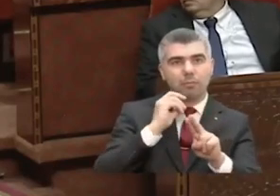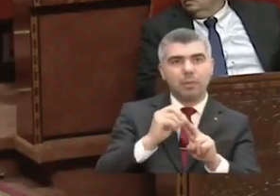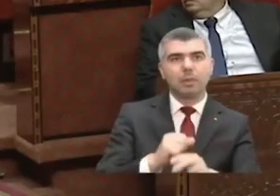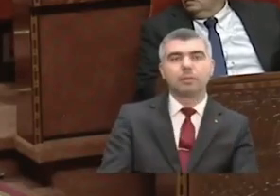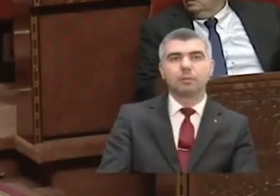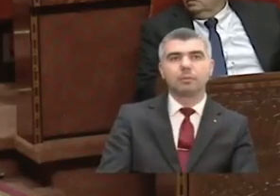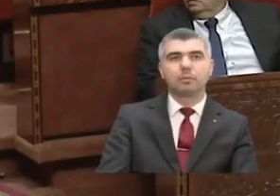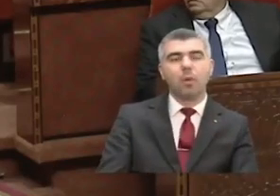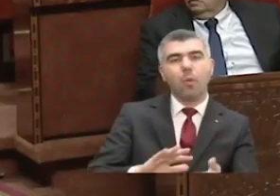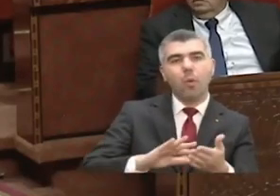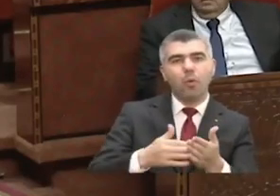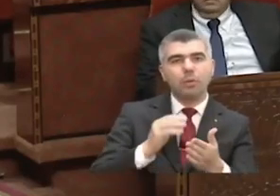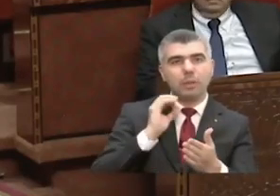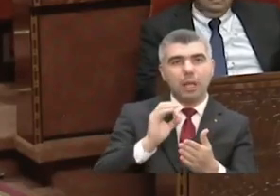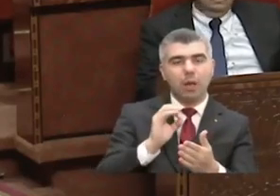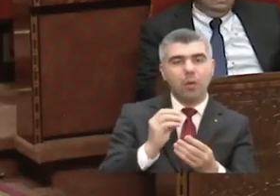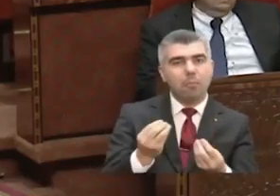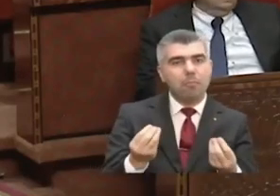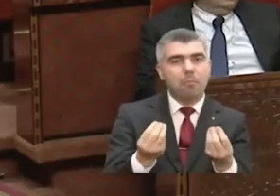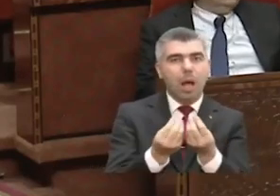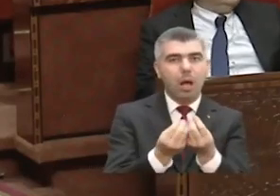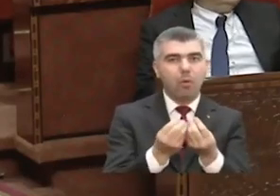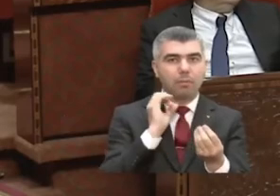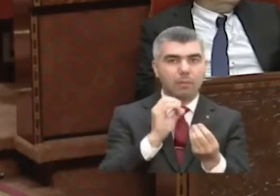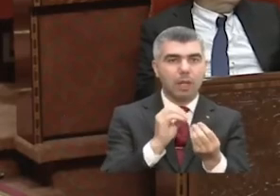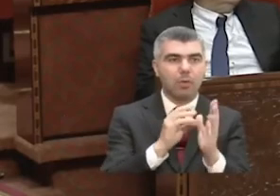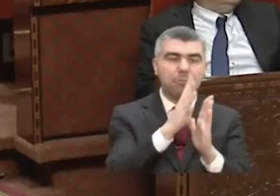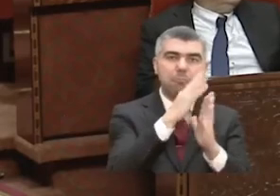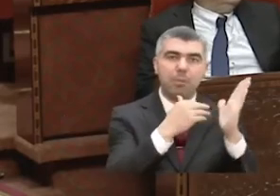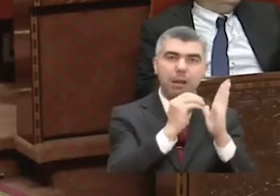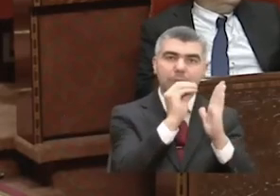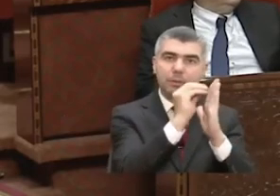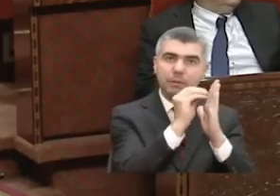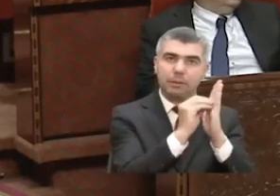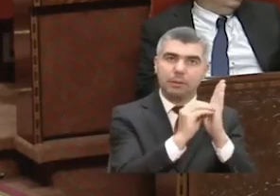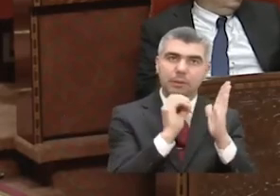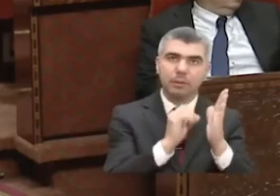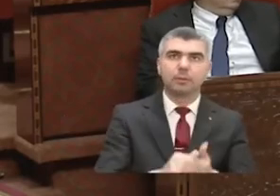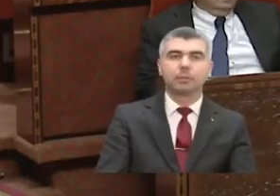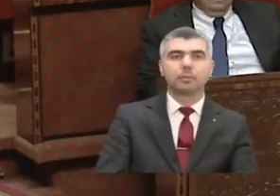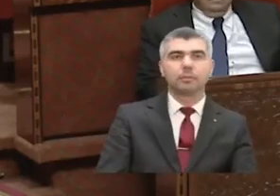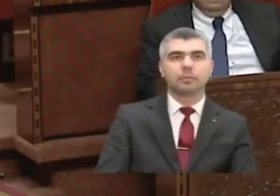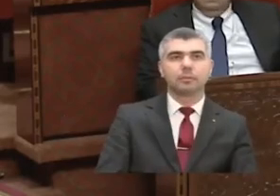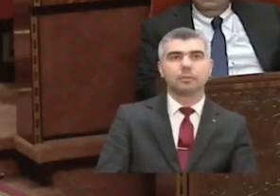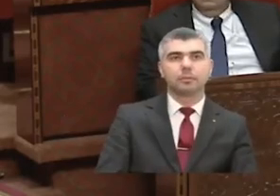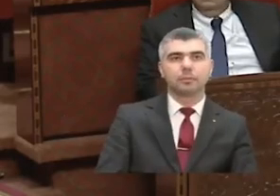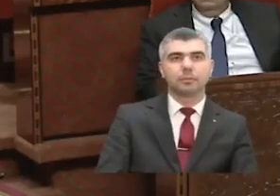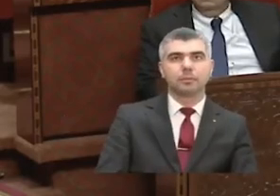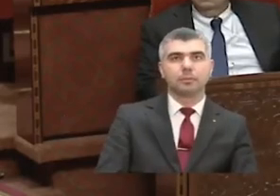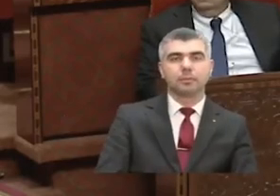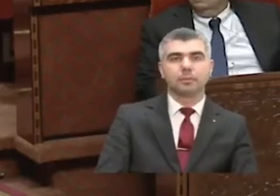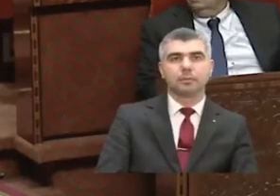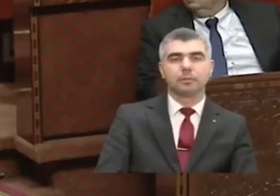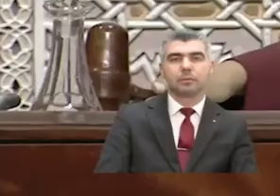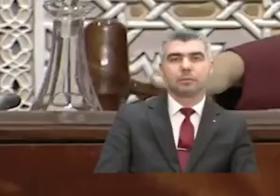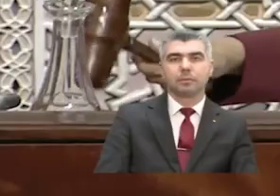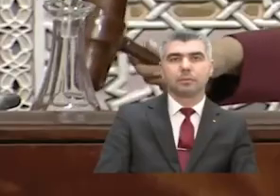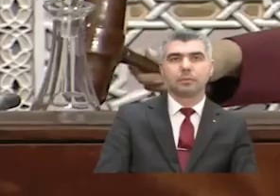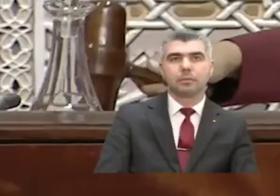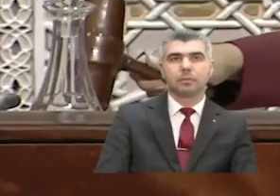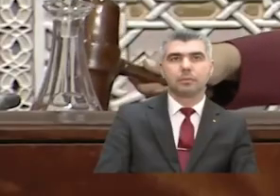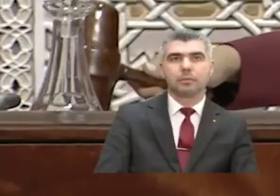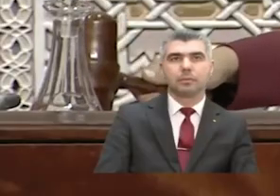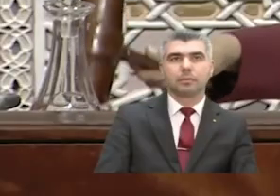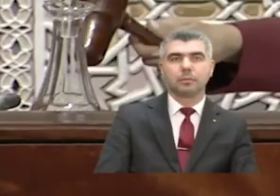تجاوبت مع القطاعات التي تم تحديدها و أنا في الشركة خمسة دقائق. إيه ما نتكلمش. سيد الوزير. ما